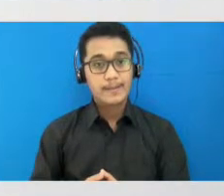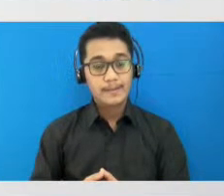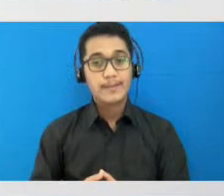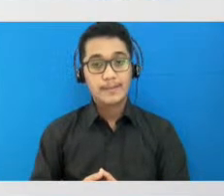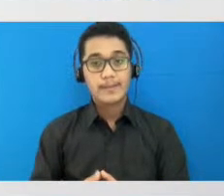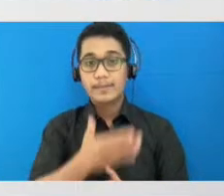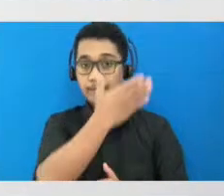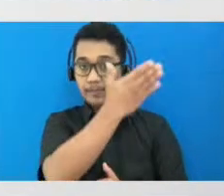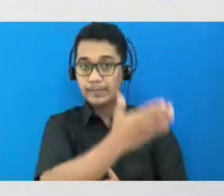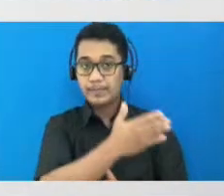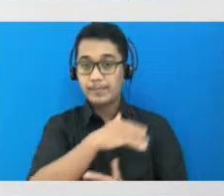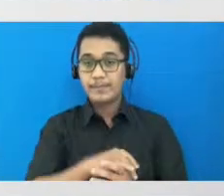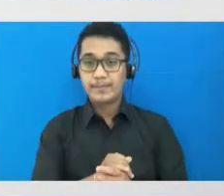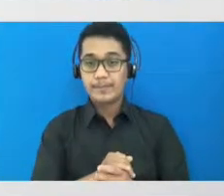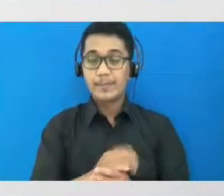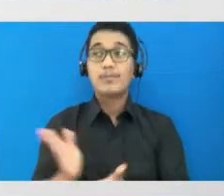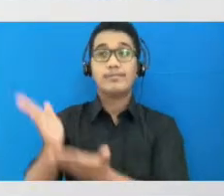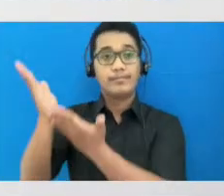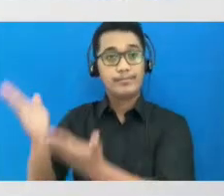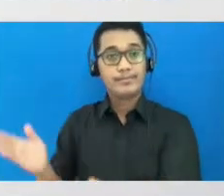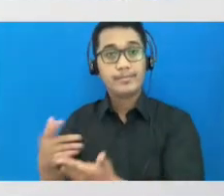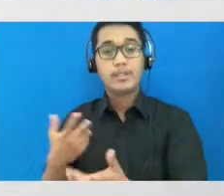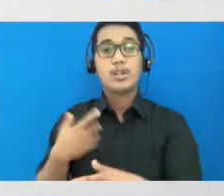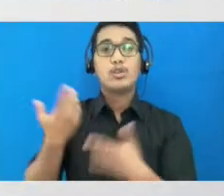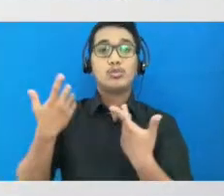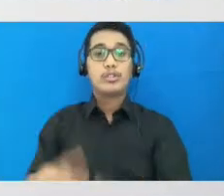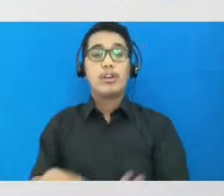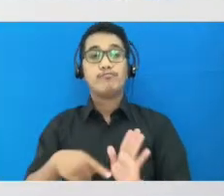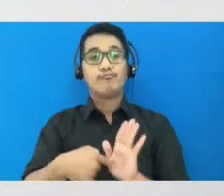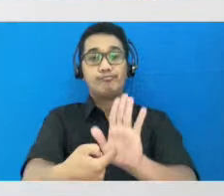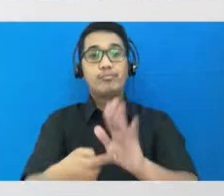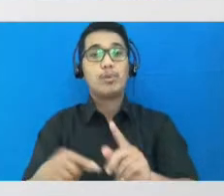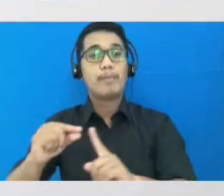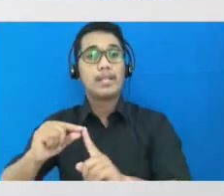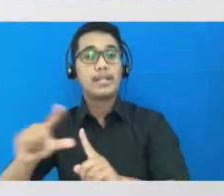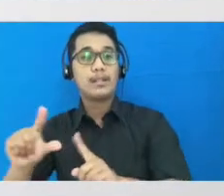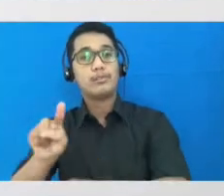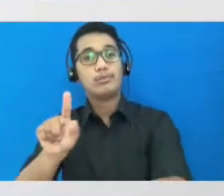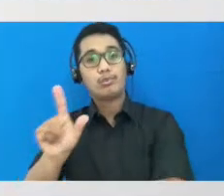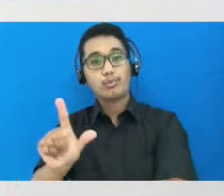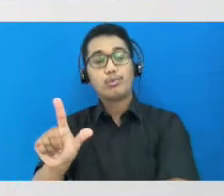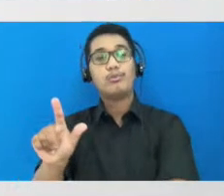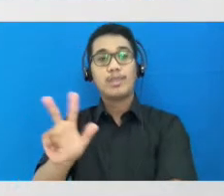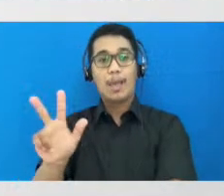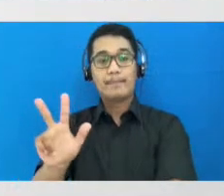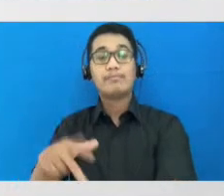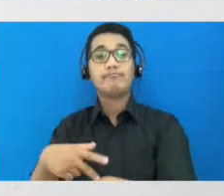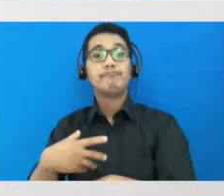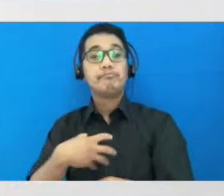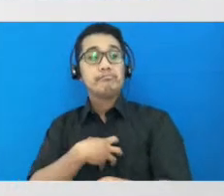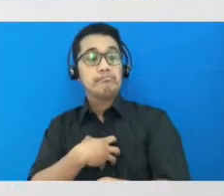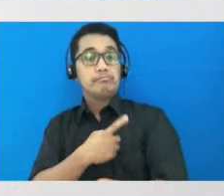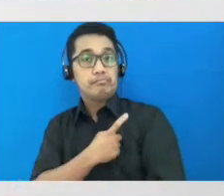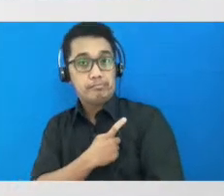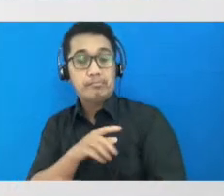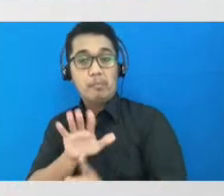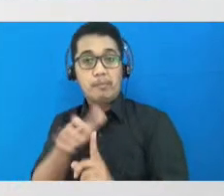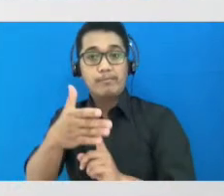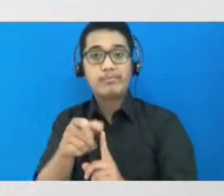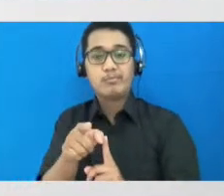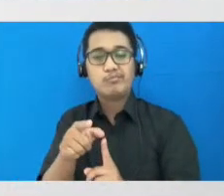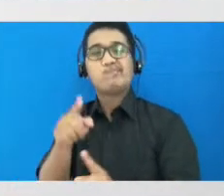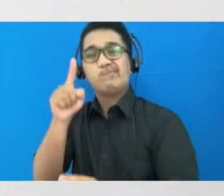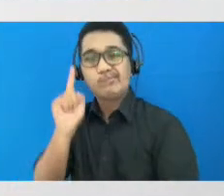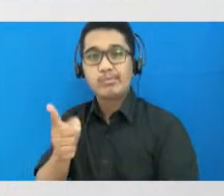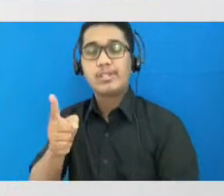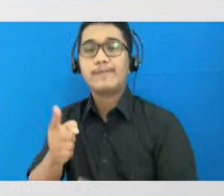kita bisa lihat bahwa tercantum secara eksplisit di pasal 7 dan pasal 8 bahwa hak atas privasi merupakan fundamental rights.